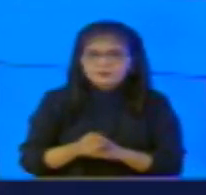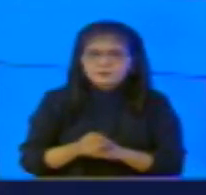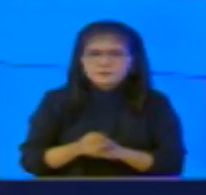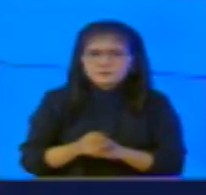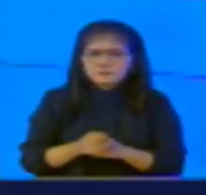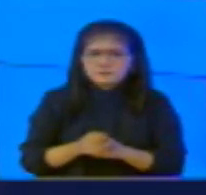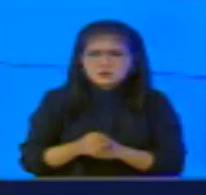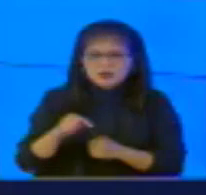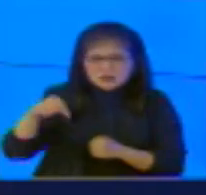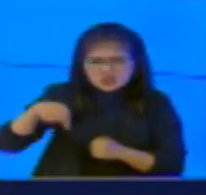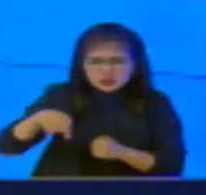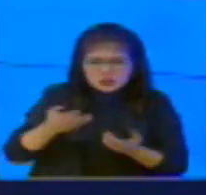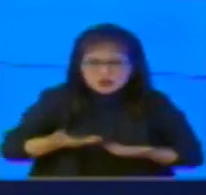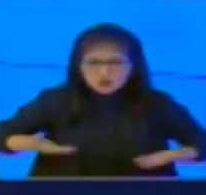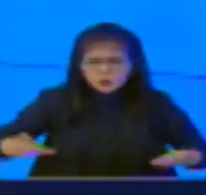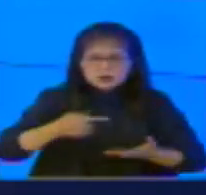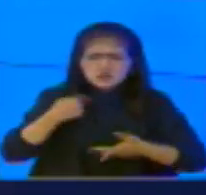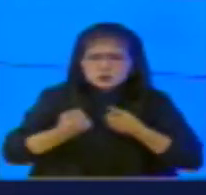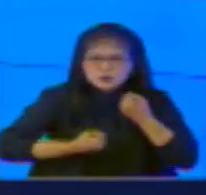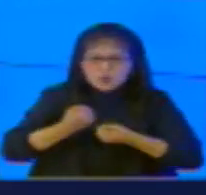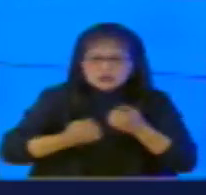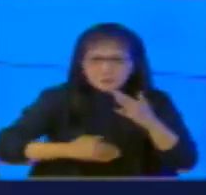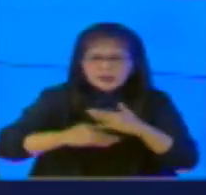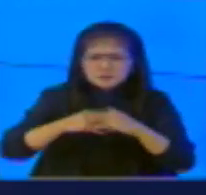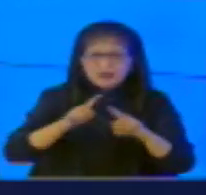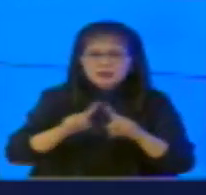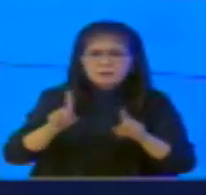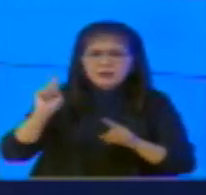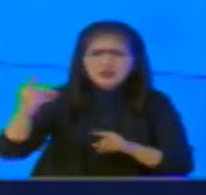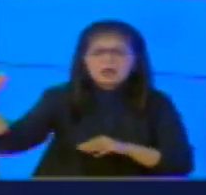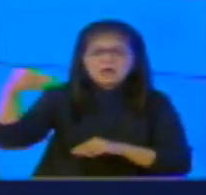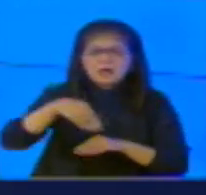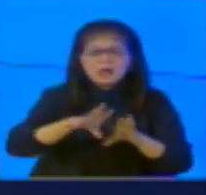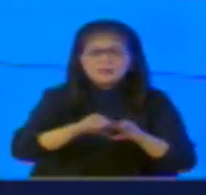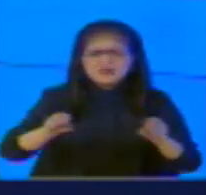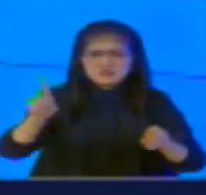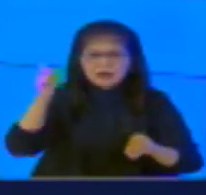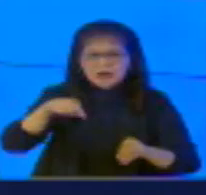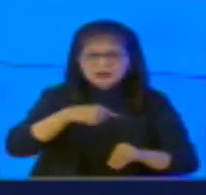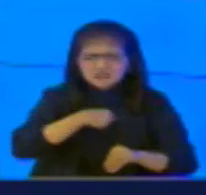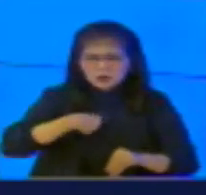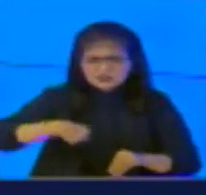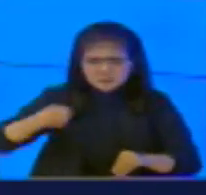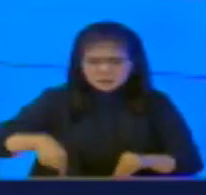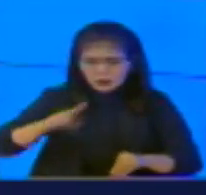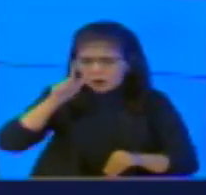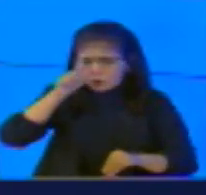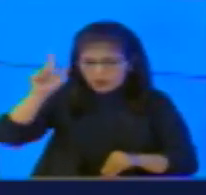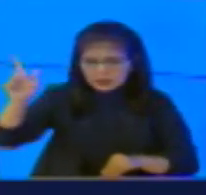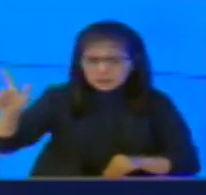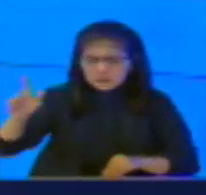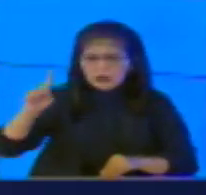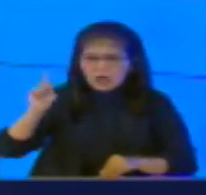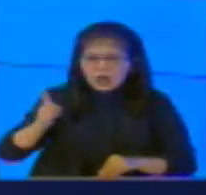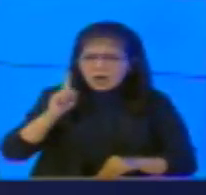pizza dalam rangka penanggulangan virus Corona sekarang ini bentuknya ini ya tempati dari PDB